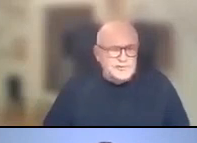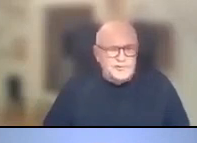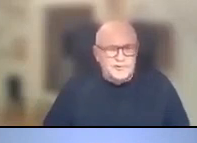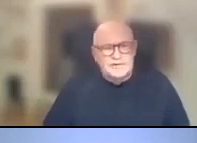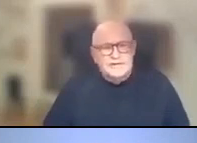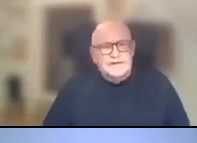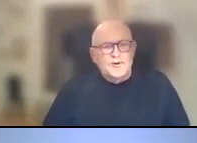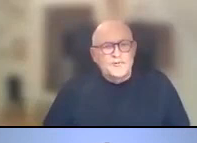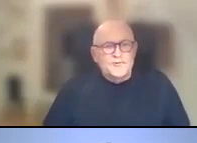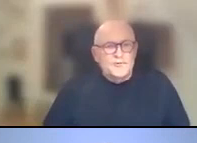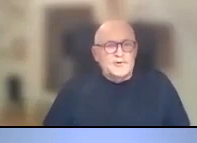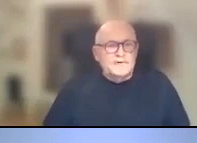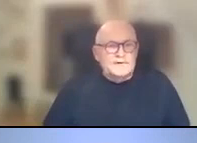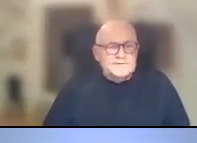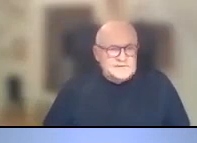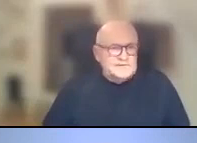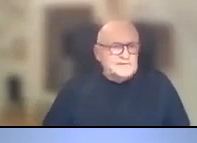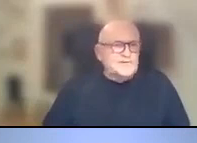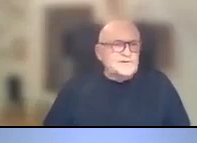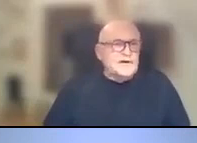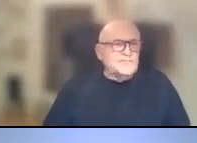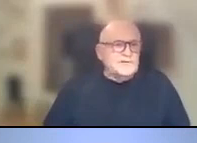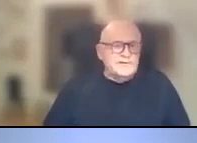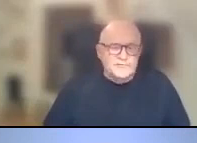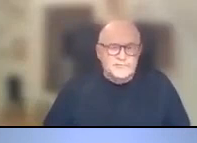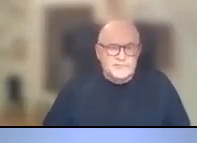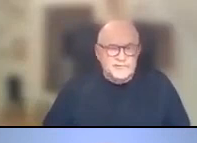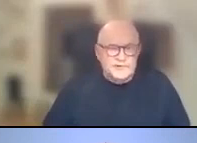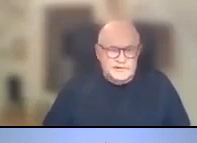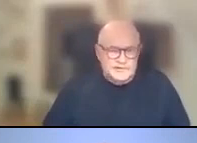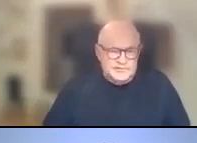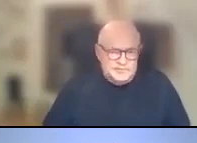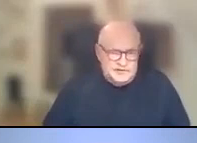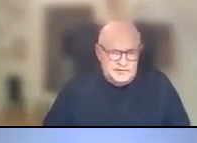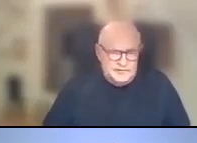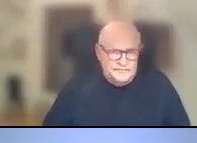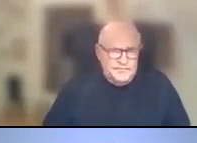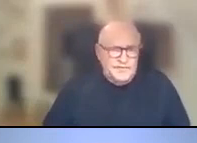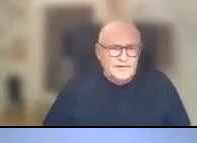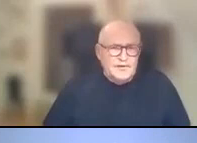nicht losgeworden. Und so sitze ich jetzt heute Abend hier und